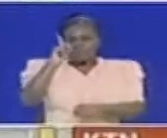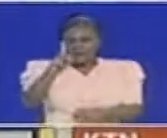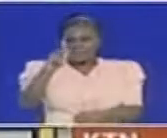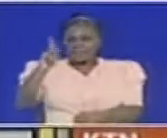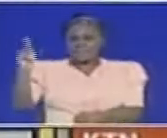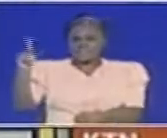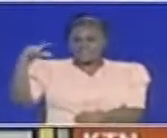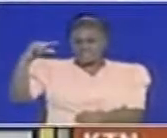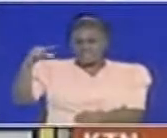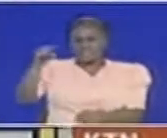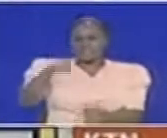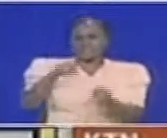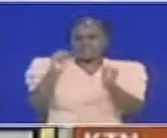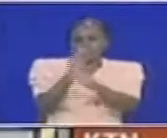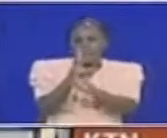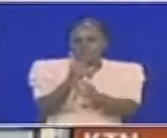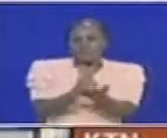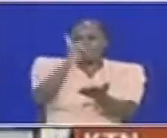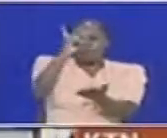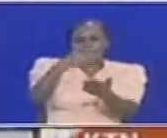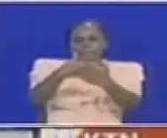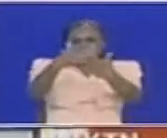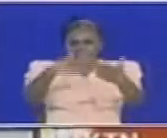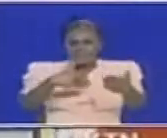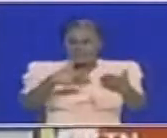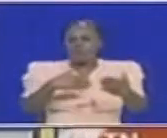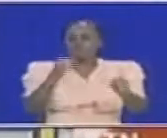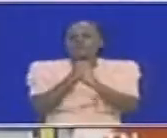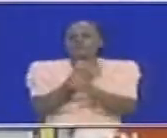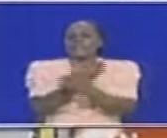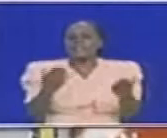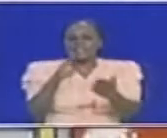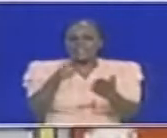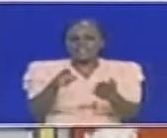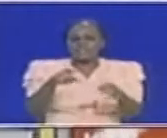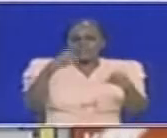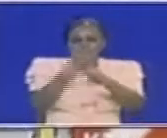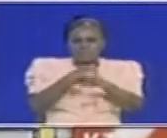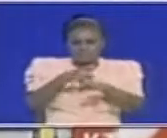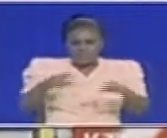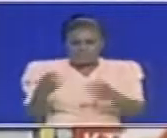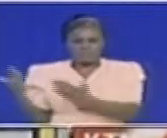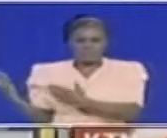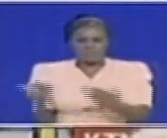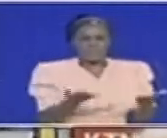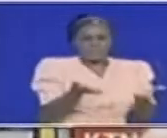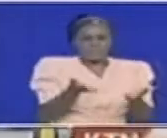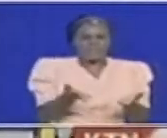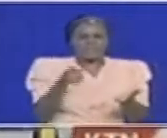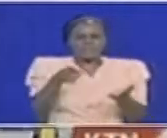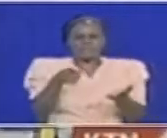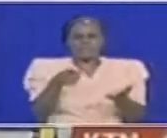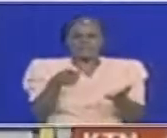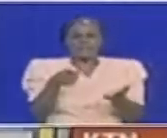hapa huuzwa kwa shilingi 12. Na kabla ya hatua yoyote ile, basi mifupa hii huletwa katika chumba hiki ambapo naarifiwa